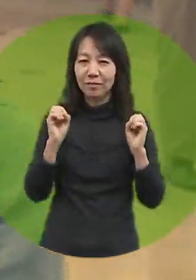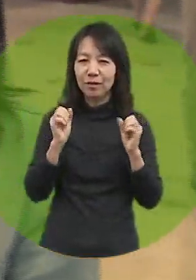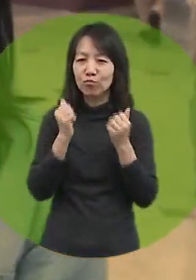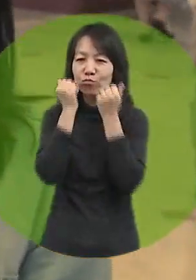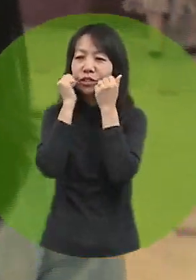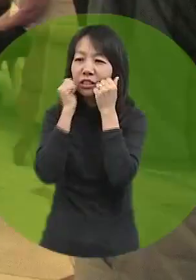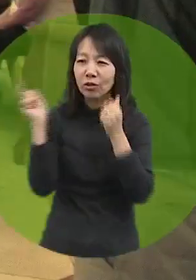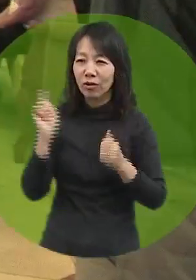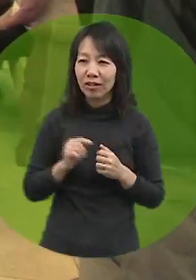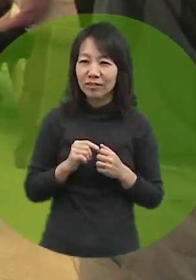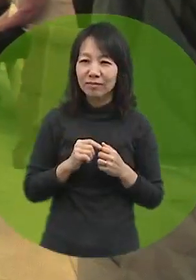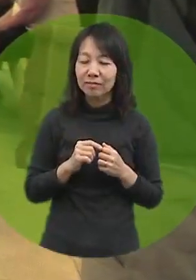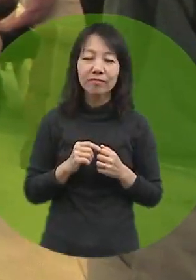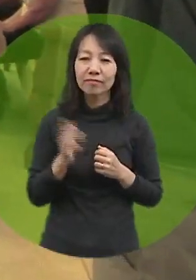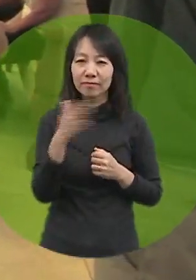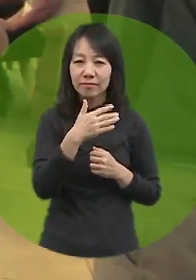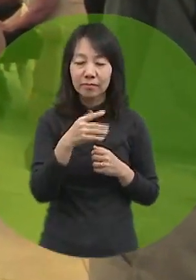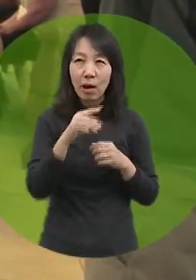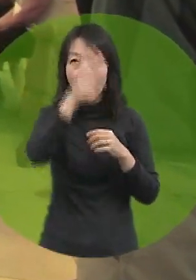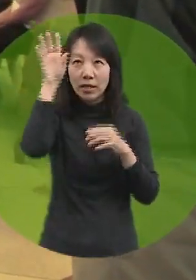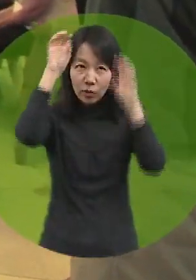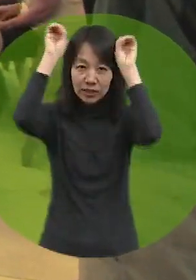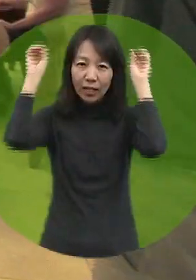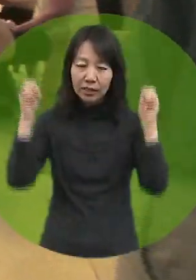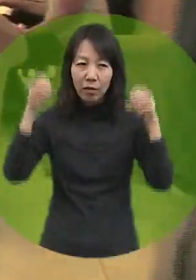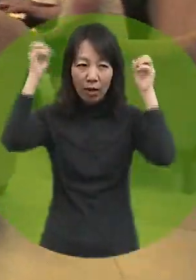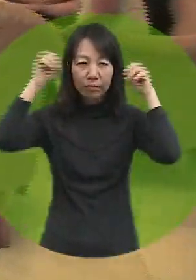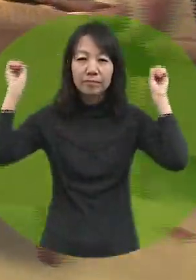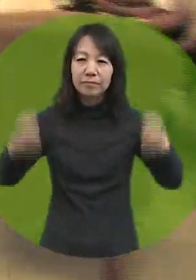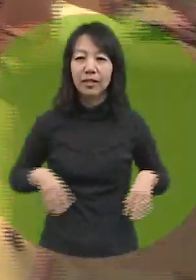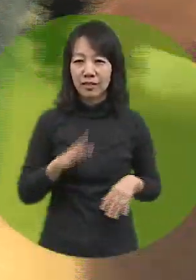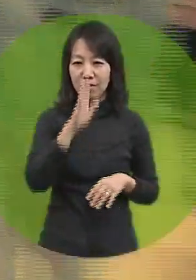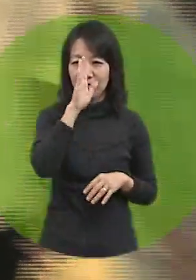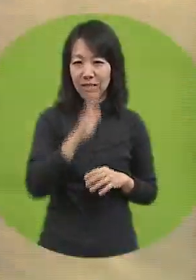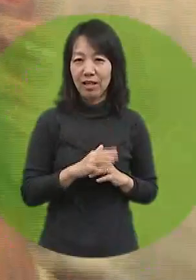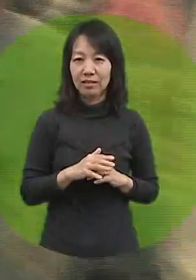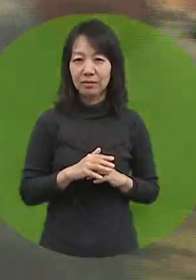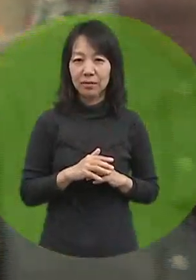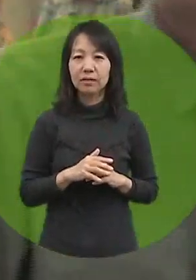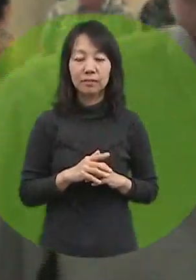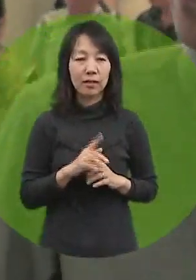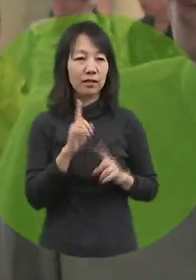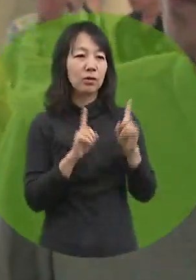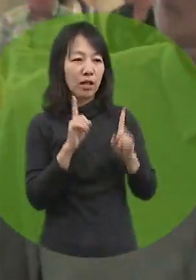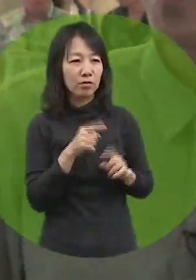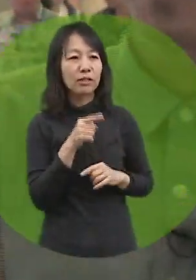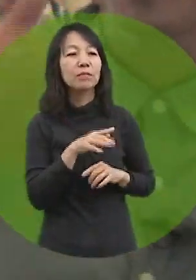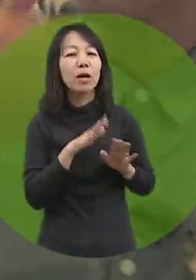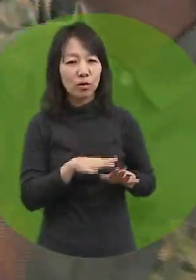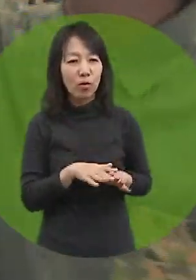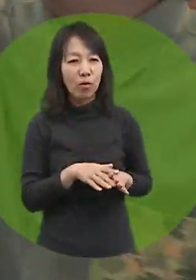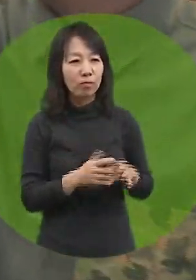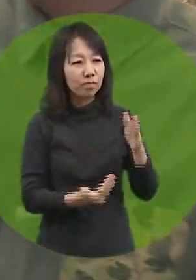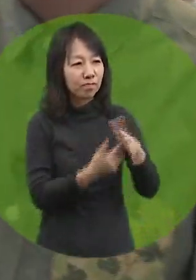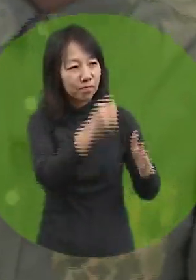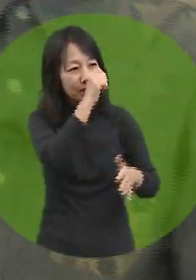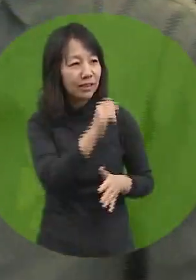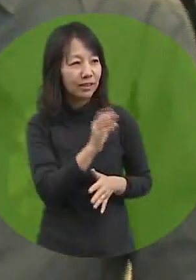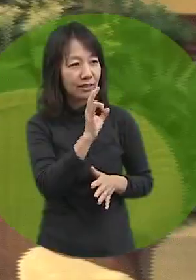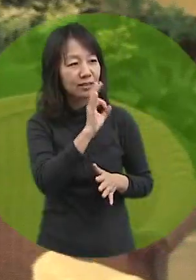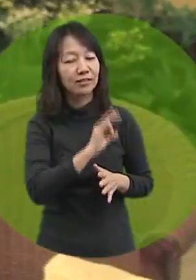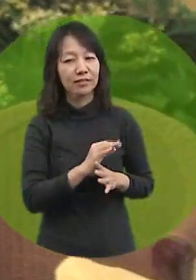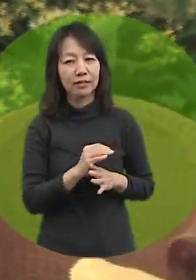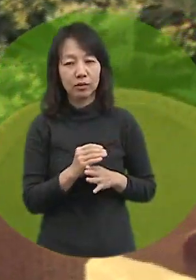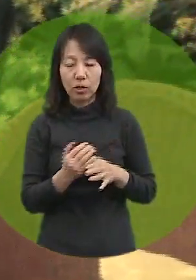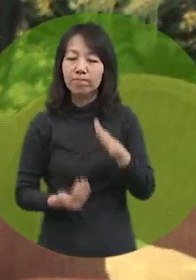りっこかや。あの周りのキラキラキラとかももういらないですから。 風さん、だけど今のチョベリグです。 そ